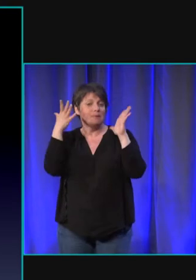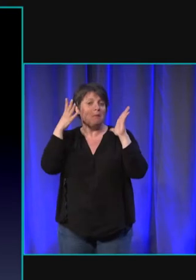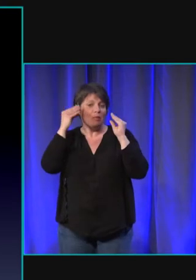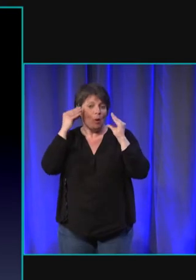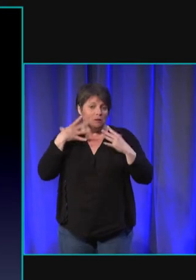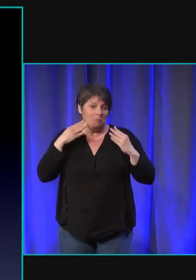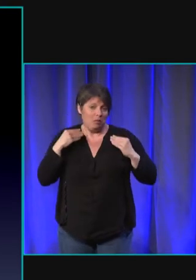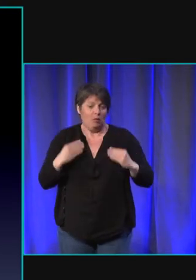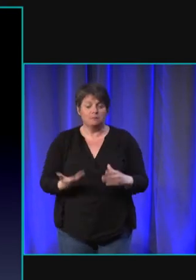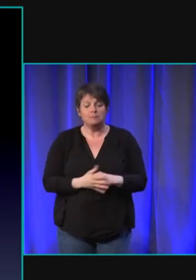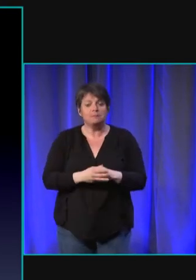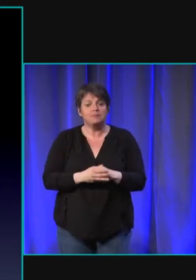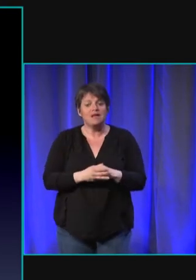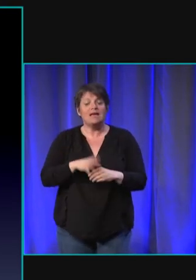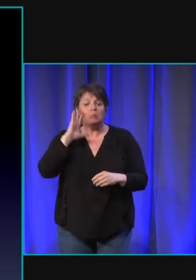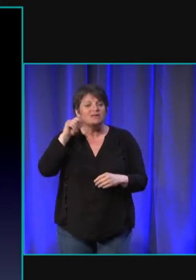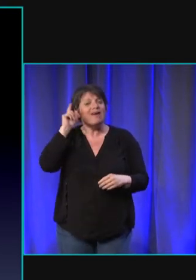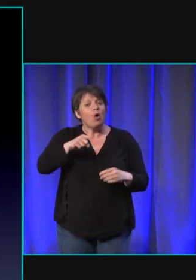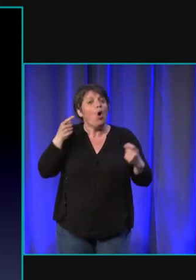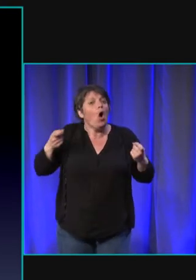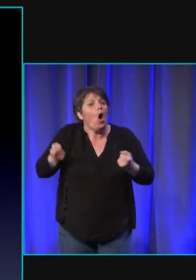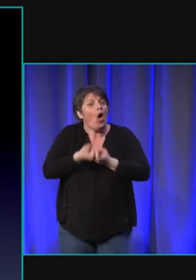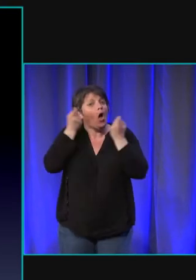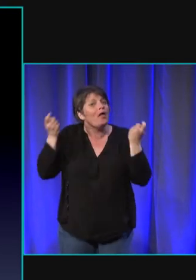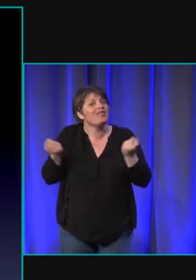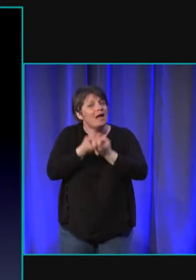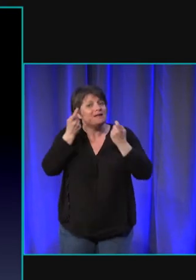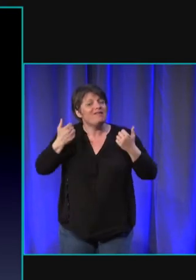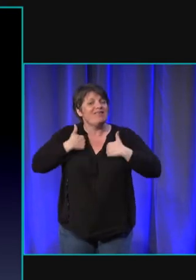Donc, c'est le rôle de l'entraînement, ou le rôle de la programmation de